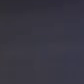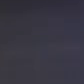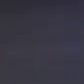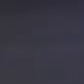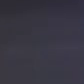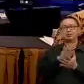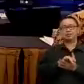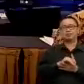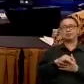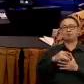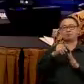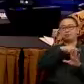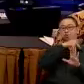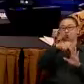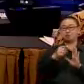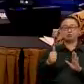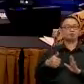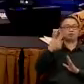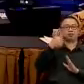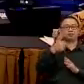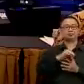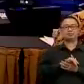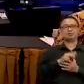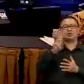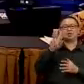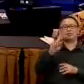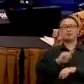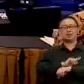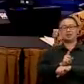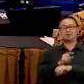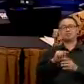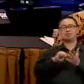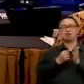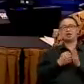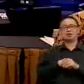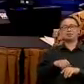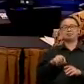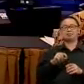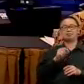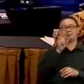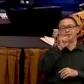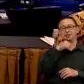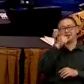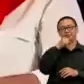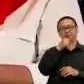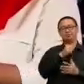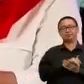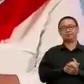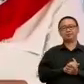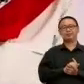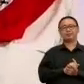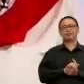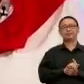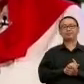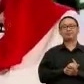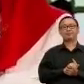materi calon wali kota dan calon wakil wali kota Semarang dalam Pilkada Serentak 2020 ini sudah selesai digelar sesuai